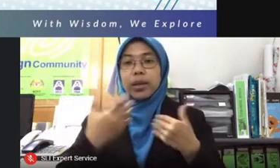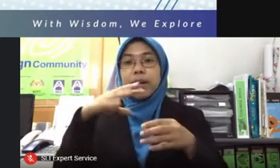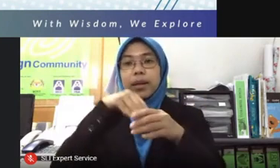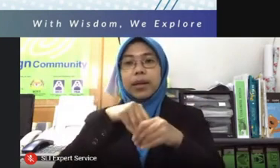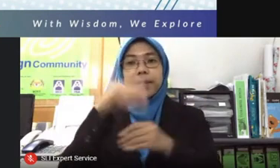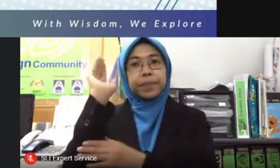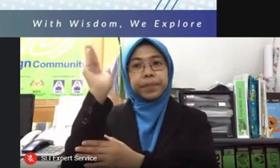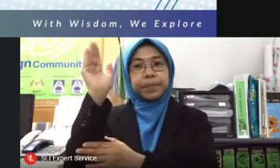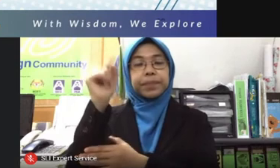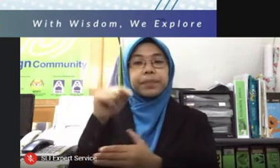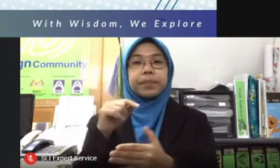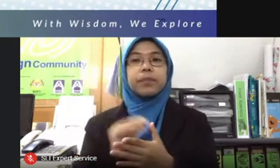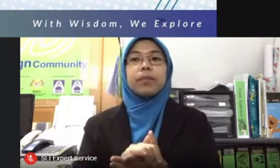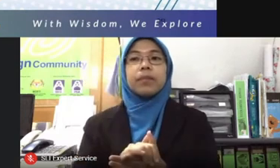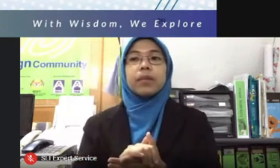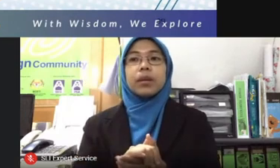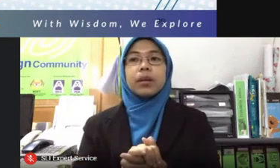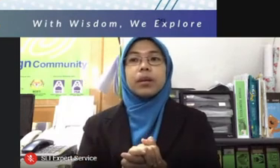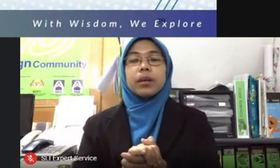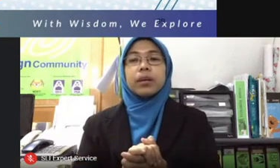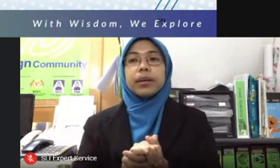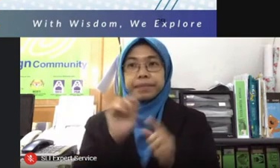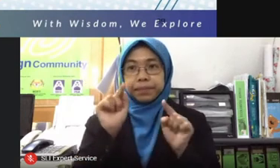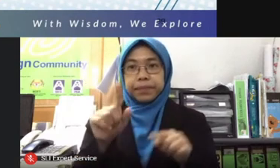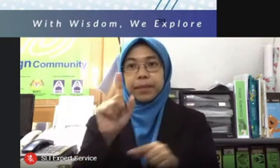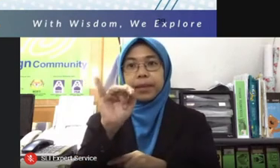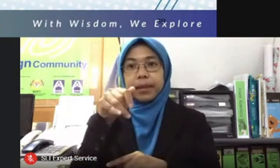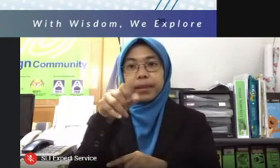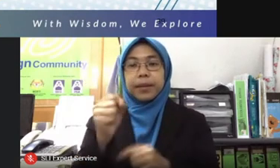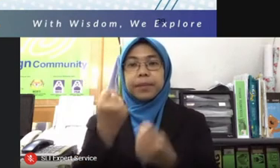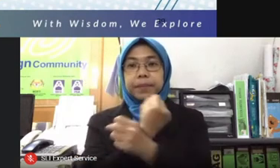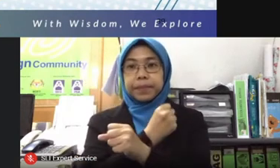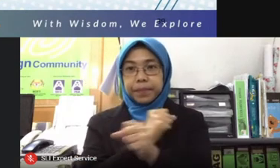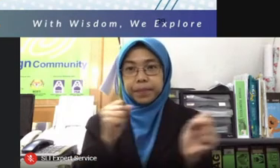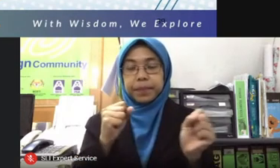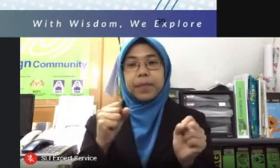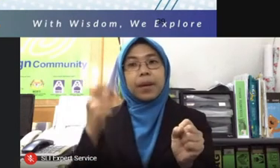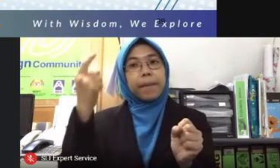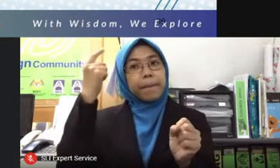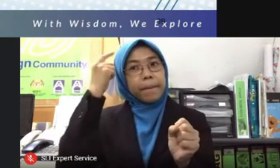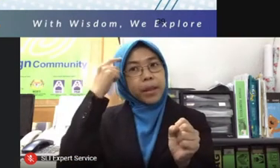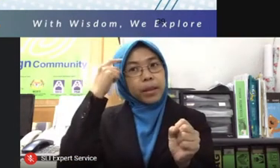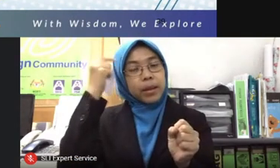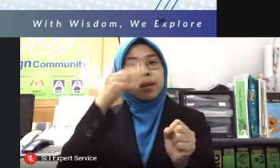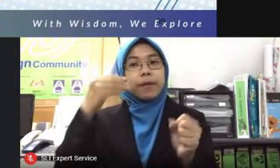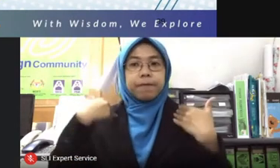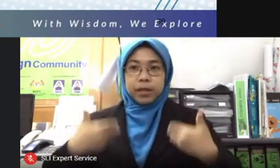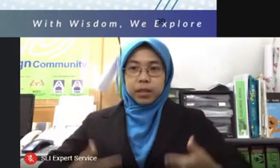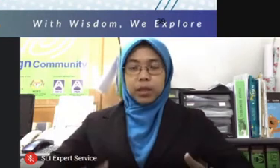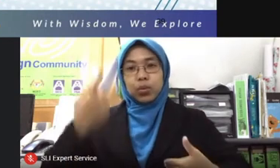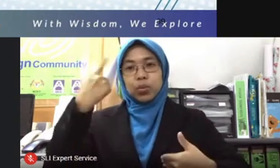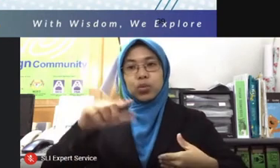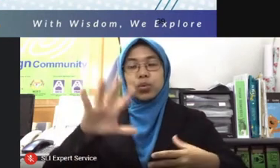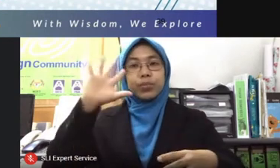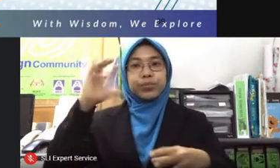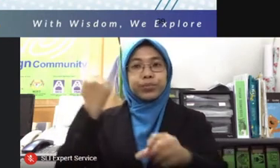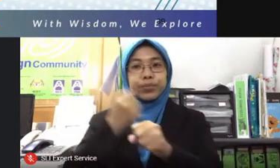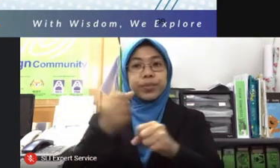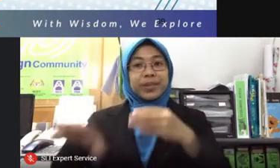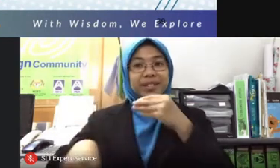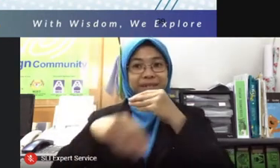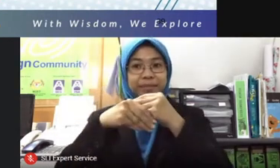public speaking kita lah. Alright. So, tips persediaan mental dan fizikal untuk meningkatkan keyakinan diri kita